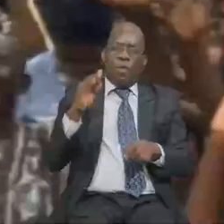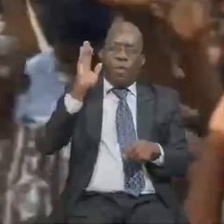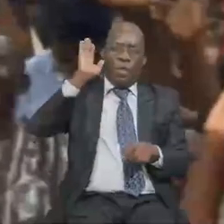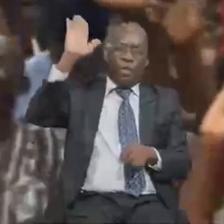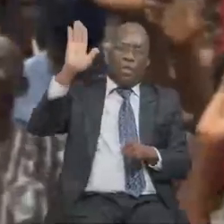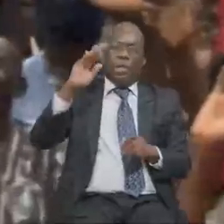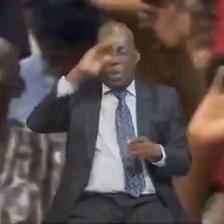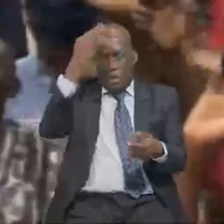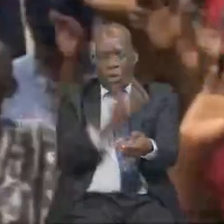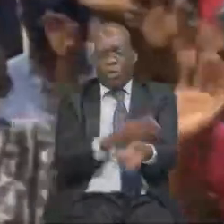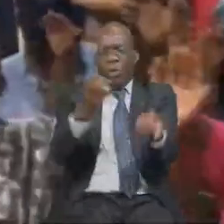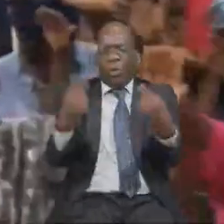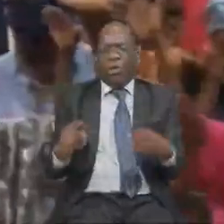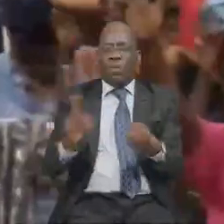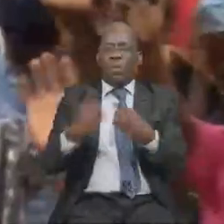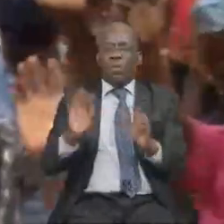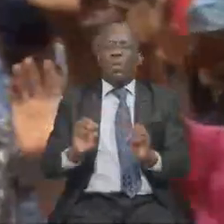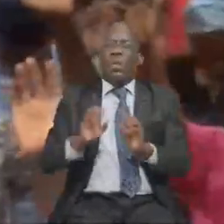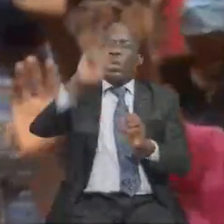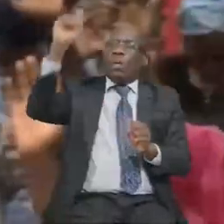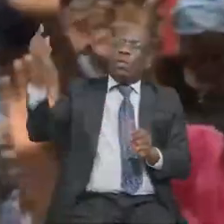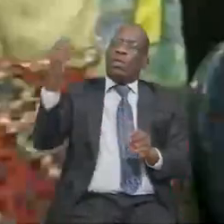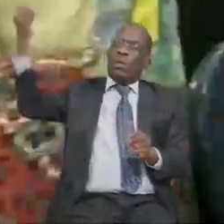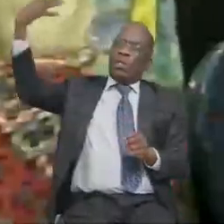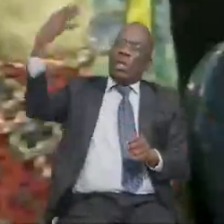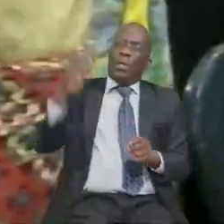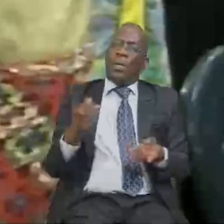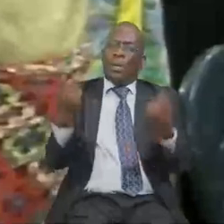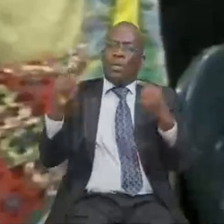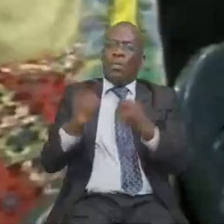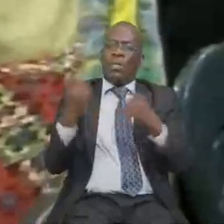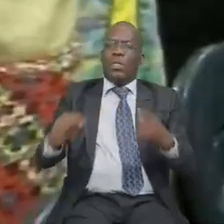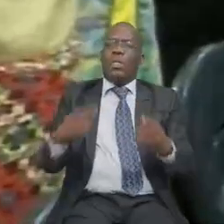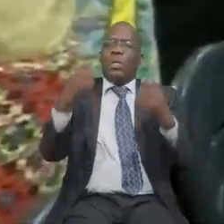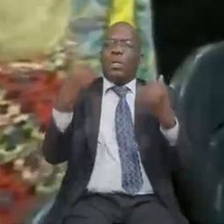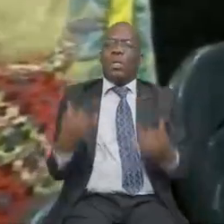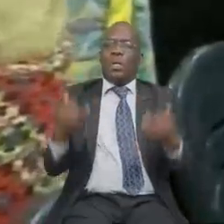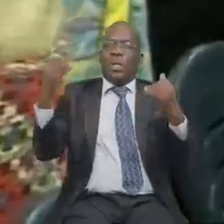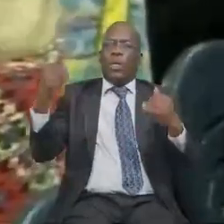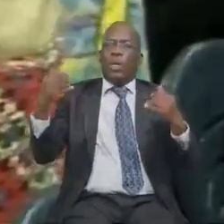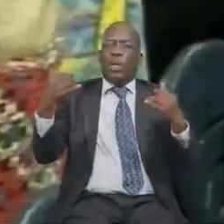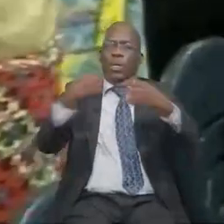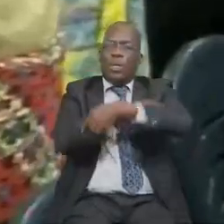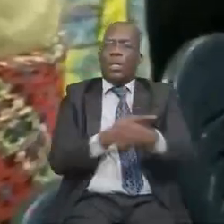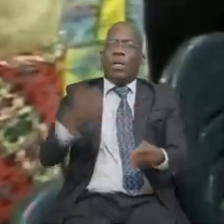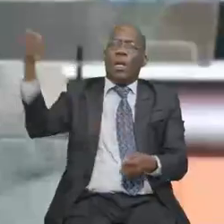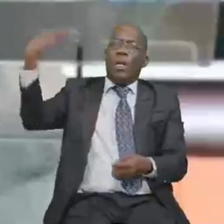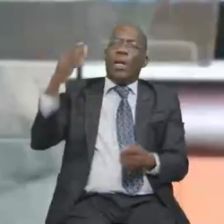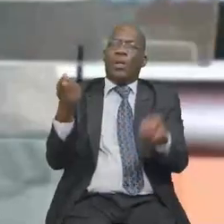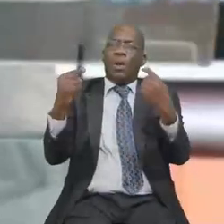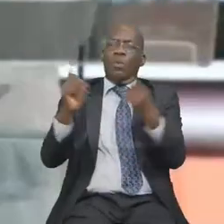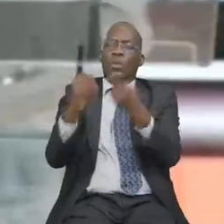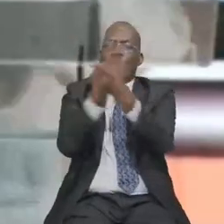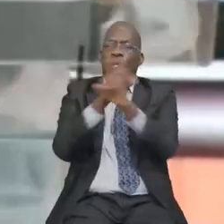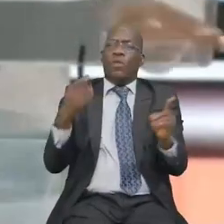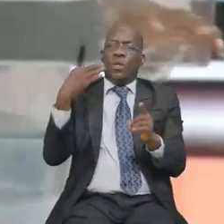Viens dans le soleil, viens dans la lumière du jour et viens dans la délivrance du Seigneur au nom